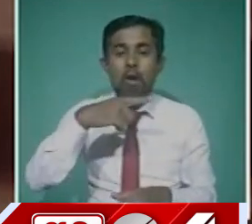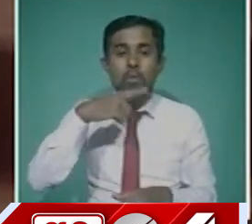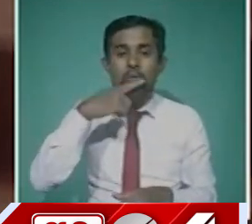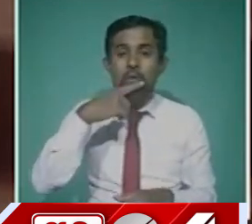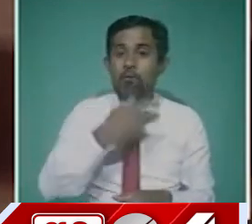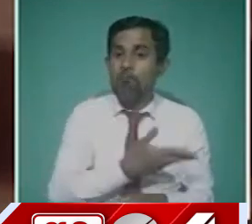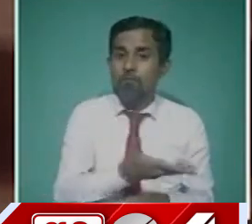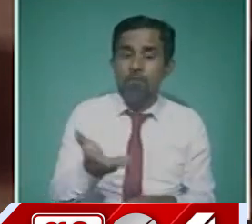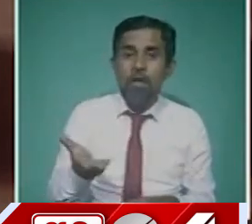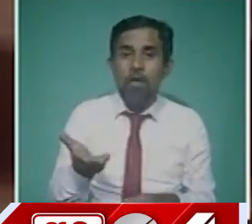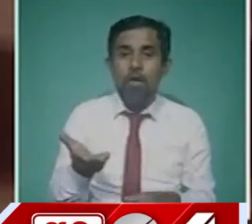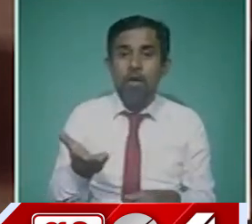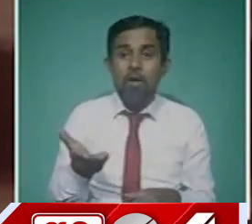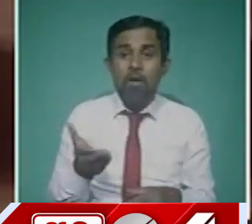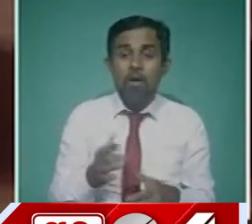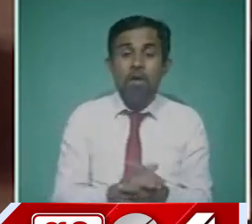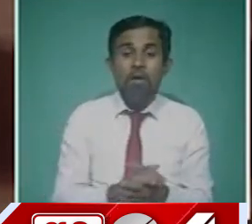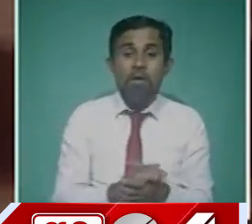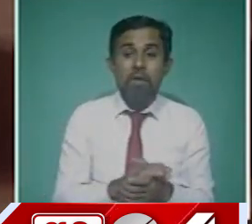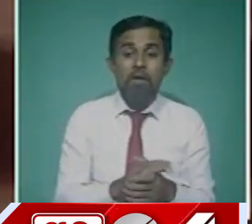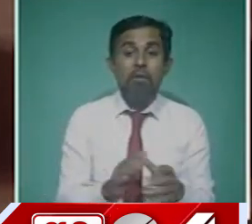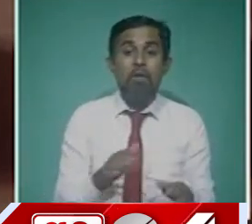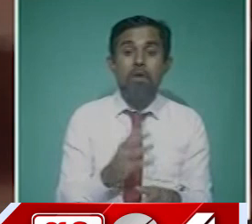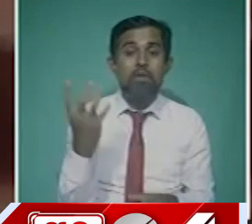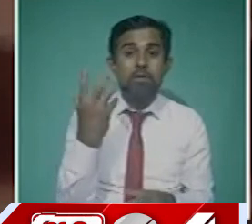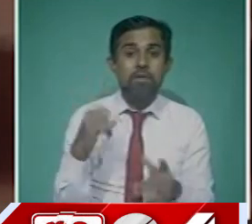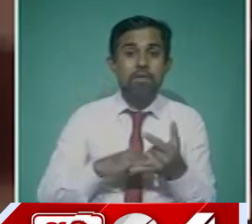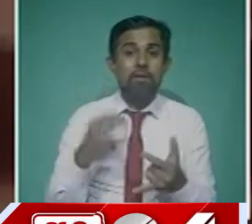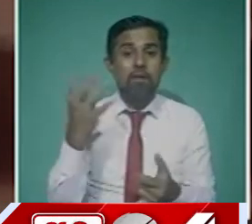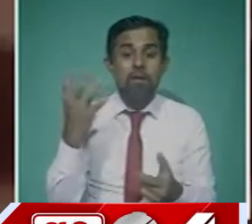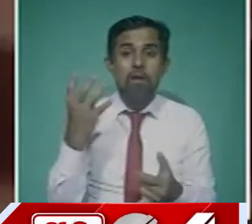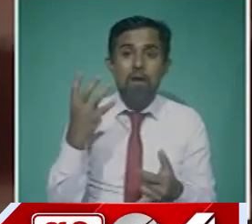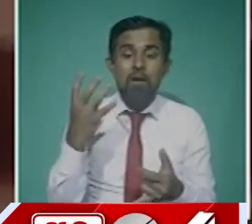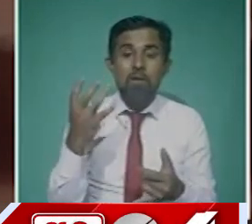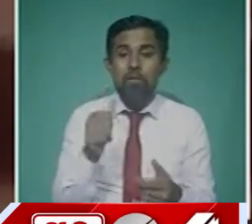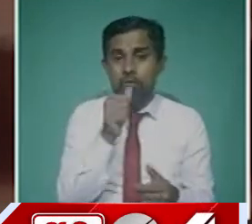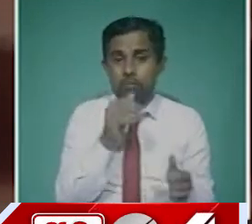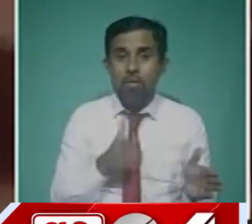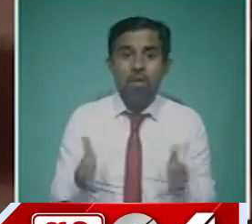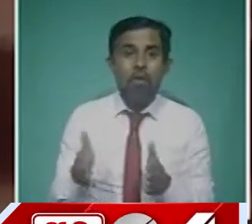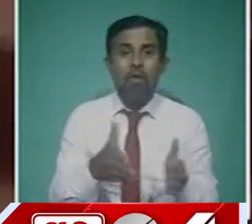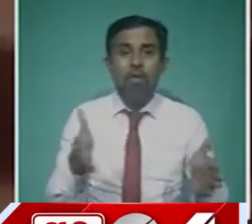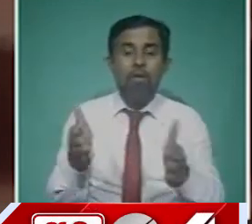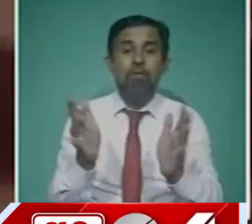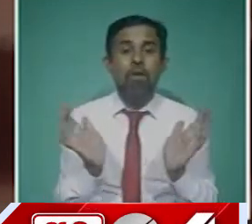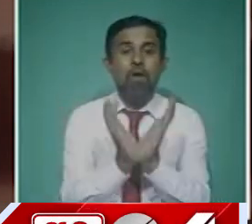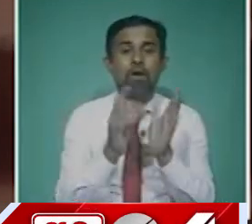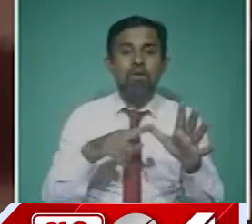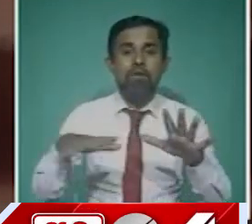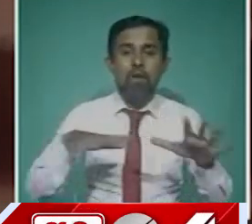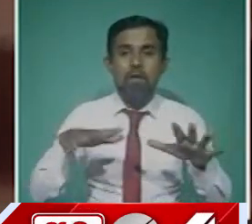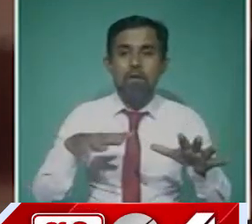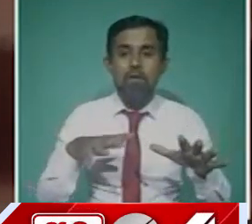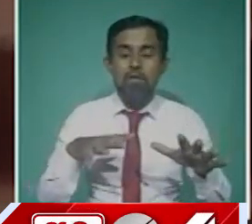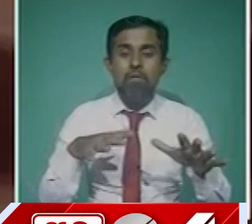තියෙනවා. ඊළඟට බයිබල් රොක් එක පැත්තකින් පේනවා, සීගිරි එක පැත්තකින් පේනවා, ගංගාවල් තියෙනවා, වනජීවීන් ඉන්නවා. අවසන්